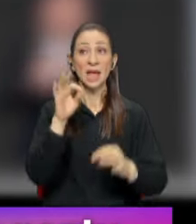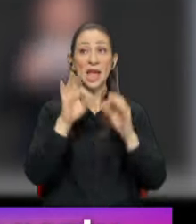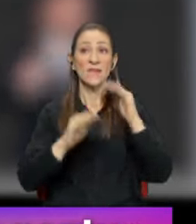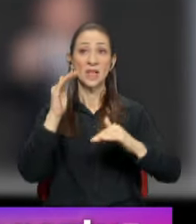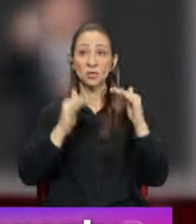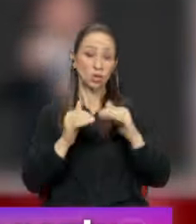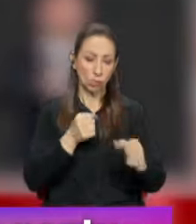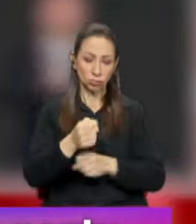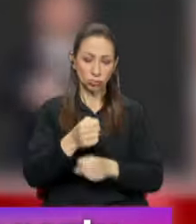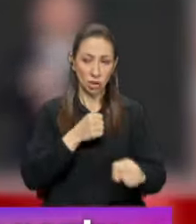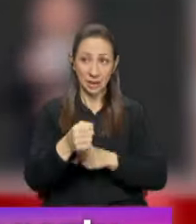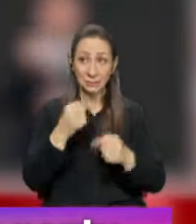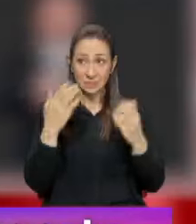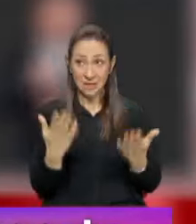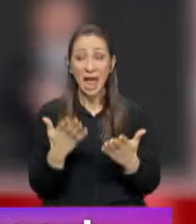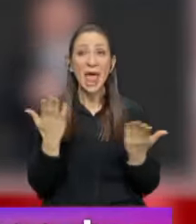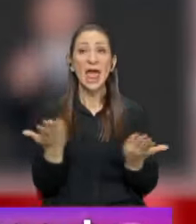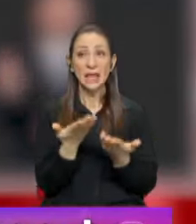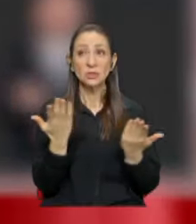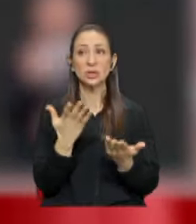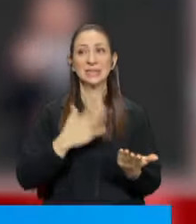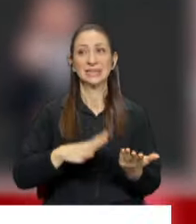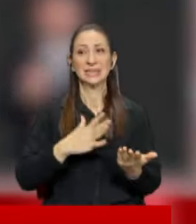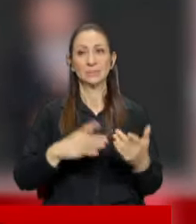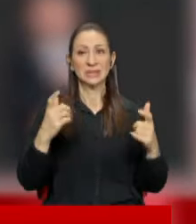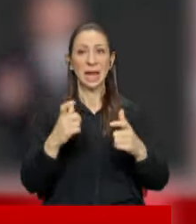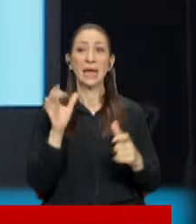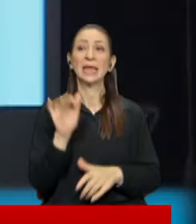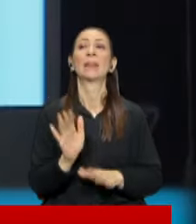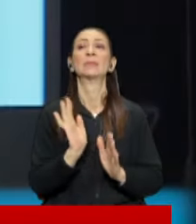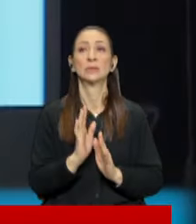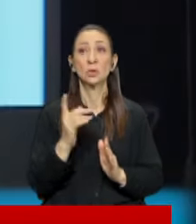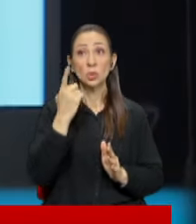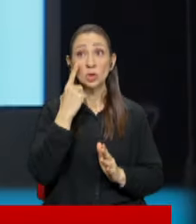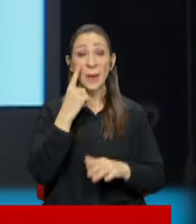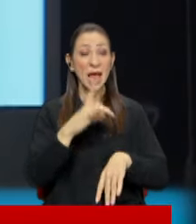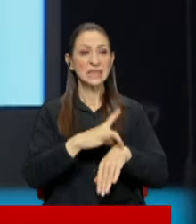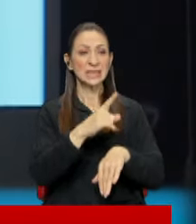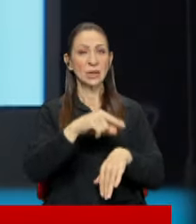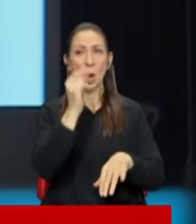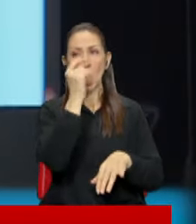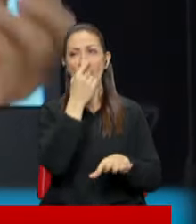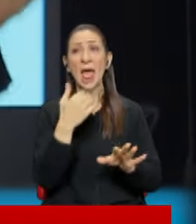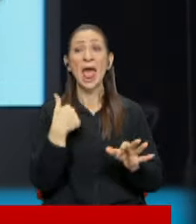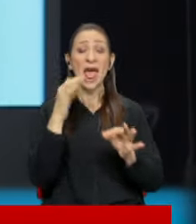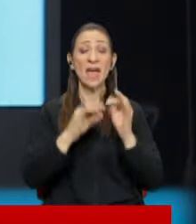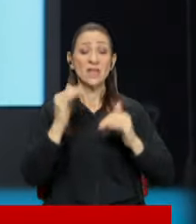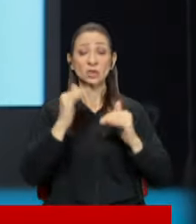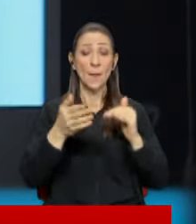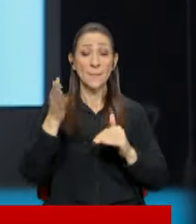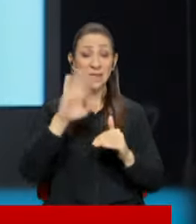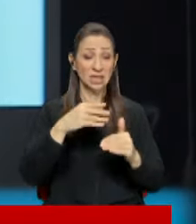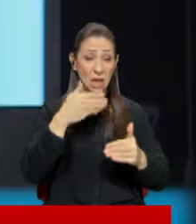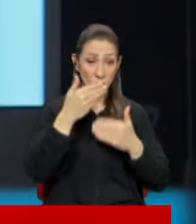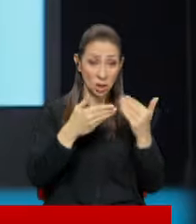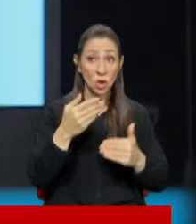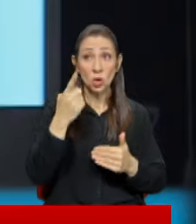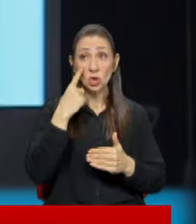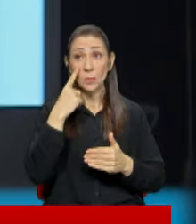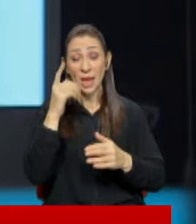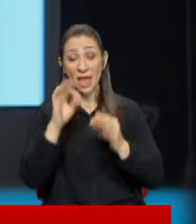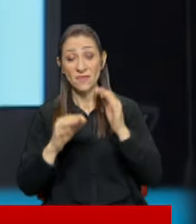Enflasyonla mücadelemizde ise henüz istediğimiz yere gelmedik. Hükümetlerin hastalığıdır ve kolaycılığıdır. Enflasyonu başkası üretir, hükümetler